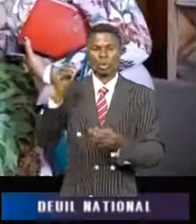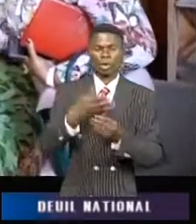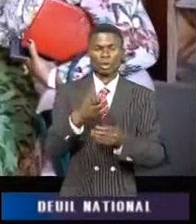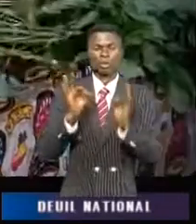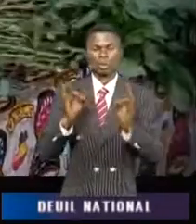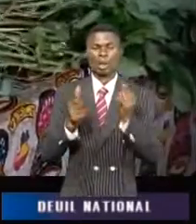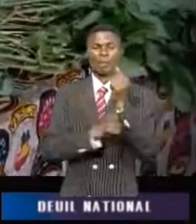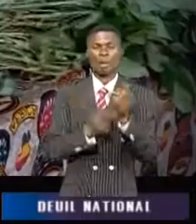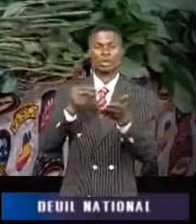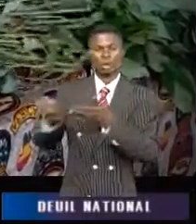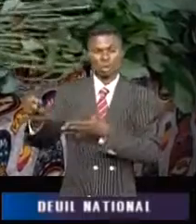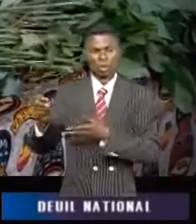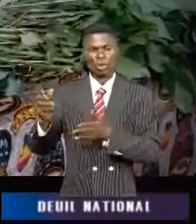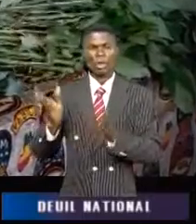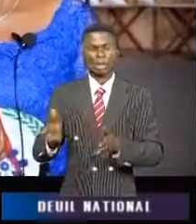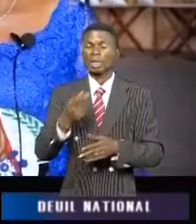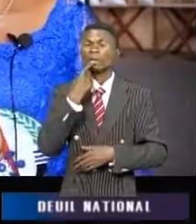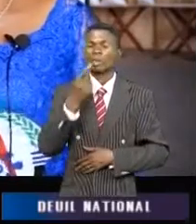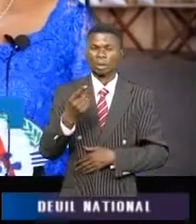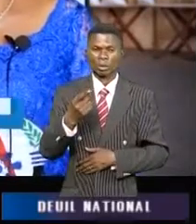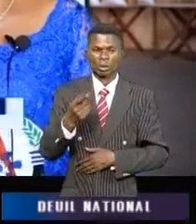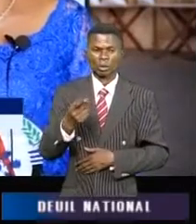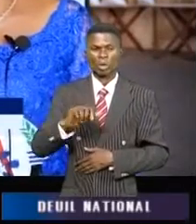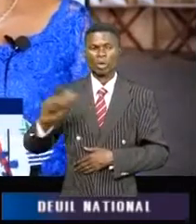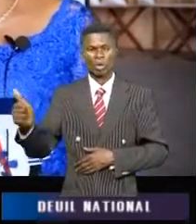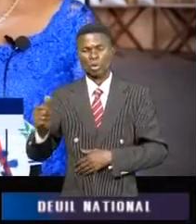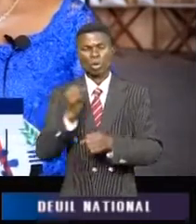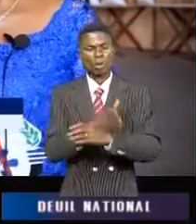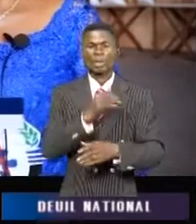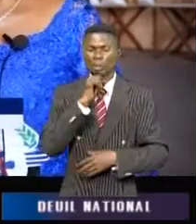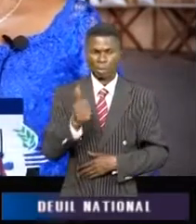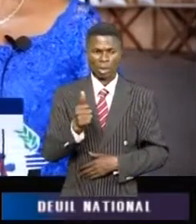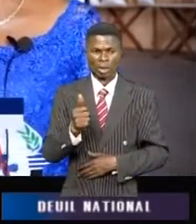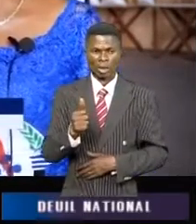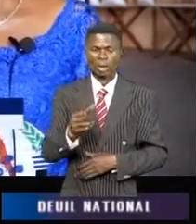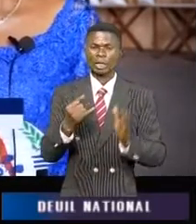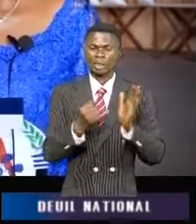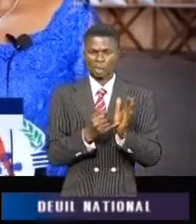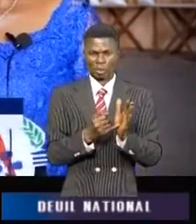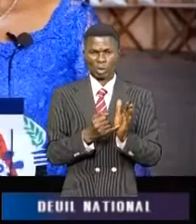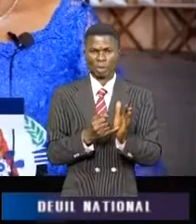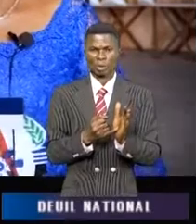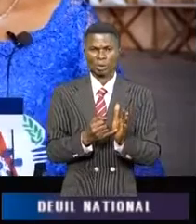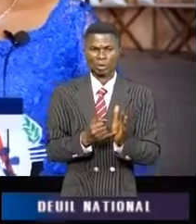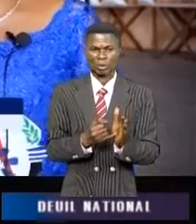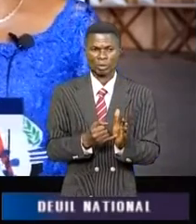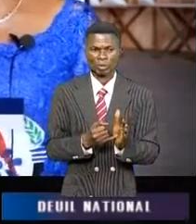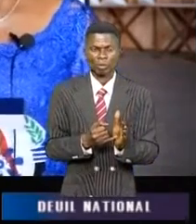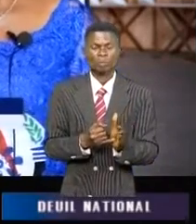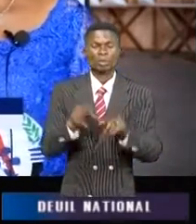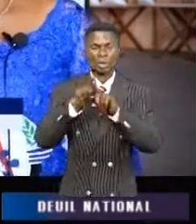clients nous ont dit qu'il y a ceux-là qui ne sont pas disponibles le week-end. Et